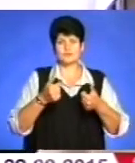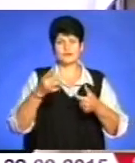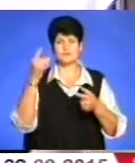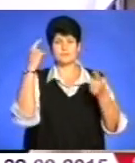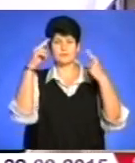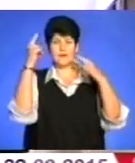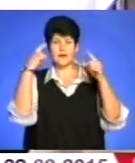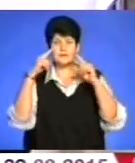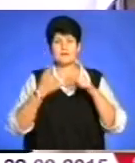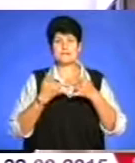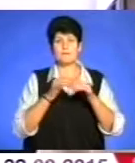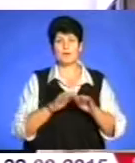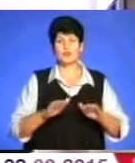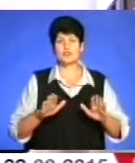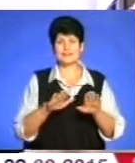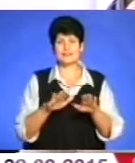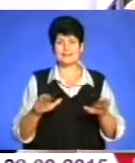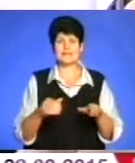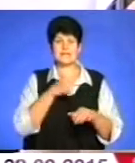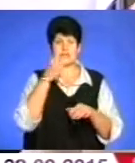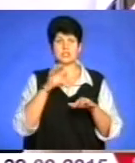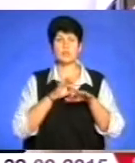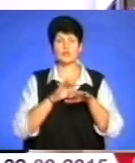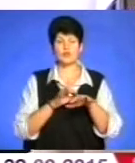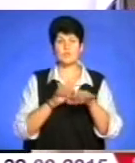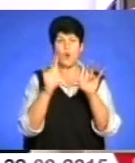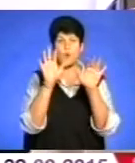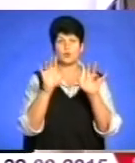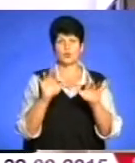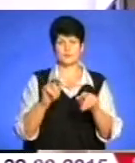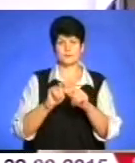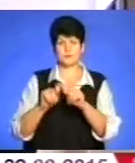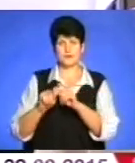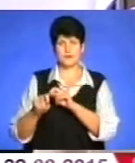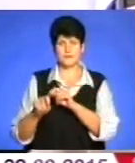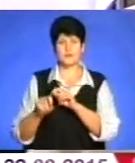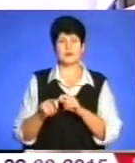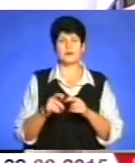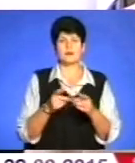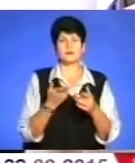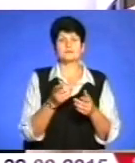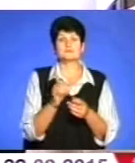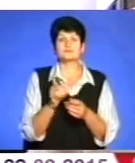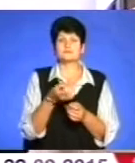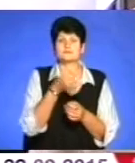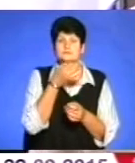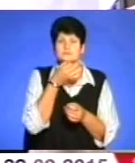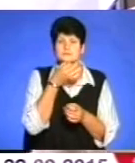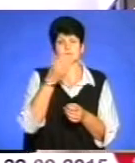ребусів, це для молодших діток, для старших ми проводимо комп'ютерну діагностику. Якісь схильності,